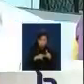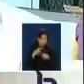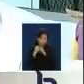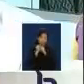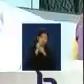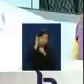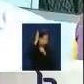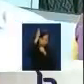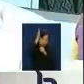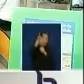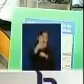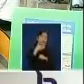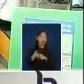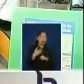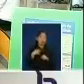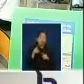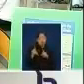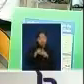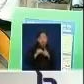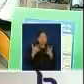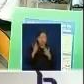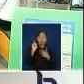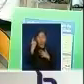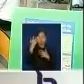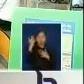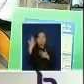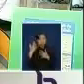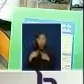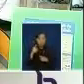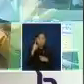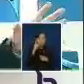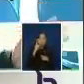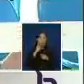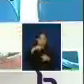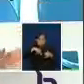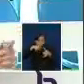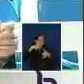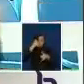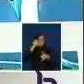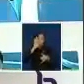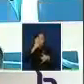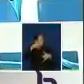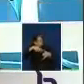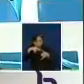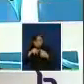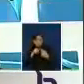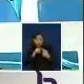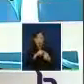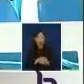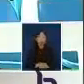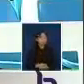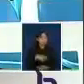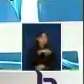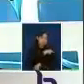ยครับ ครับผมซึ่งในแง่ของการประสานงานของโรงพยาบาลทั่วประเทศไทยที่จะไปดูแลเด็ก